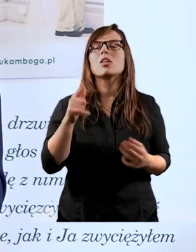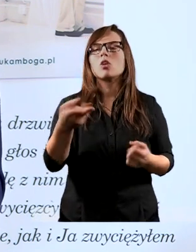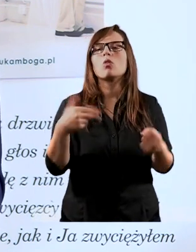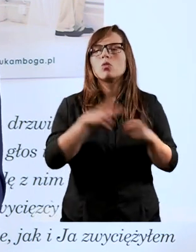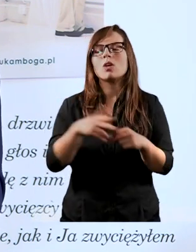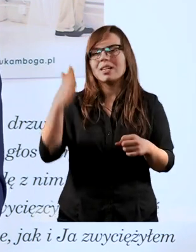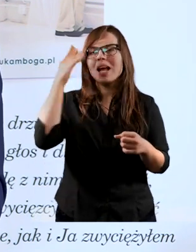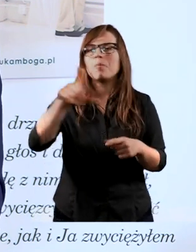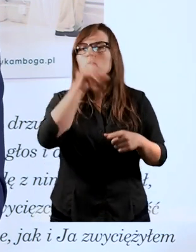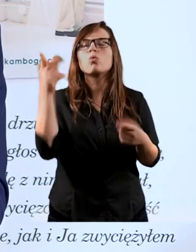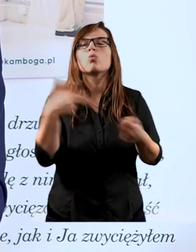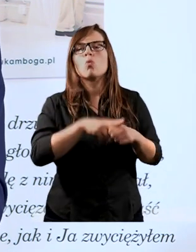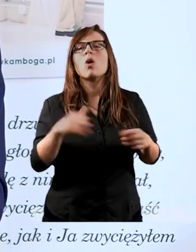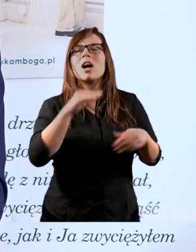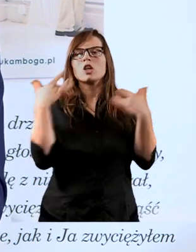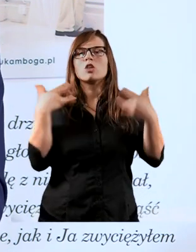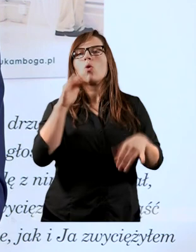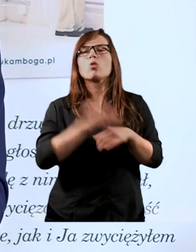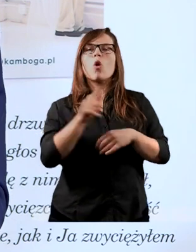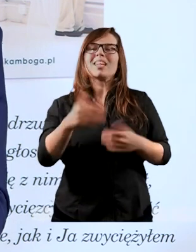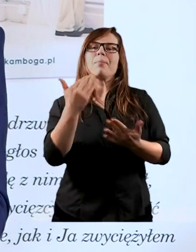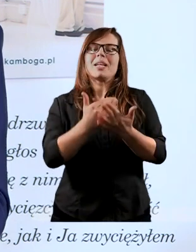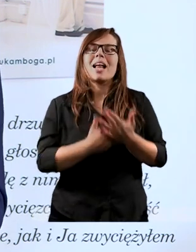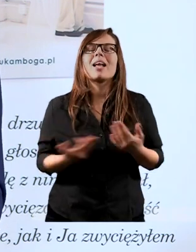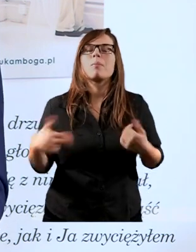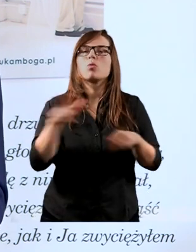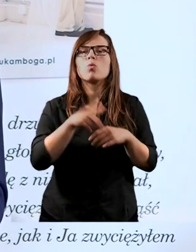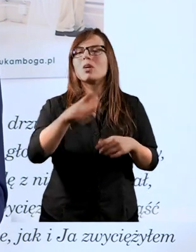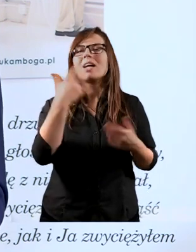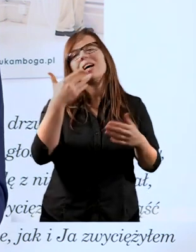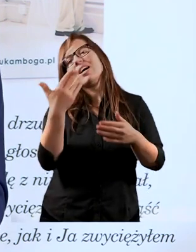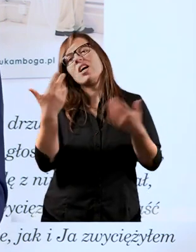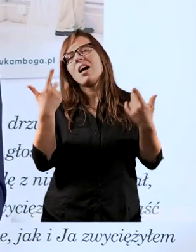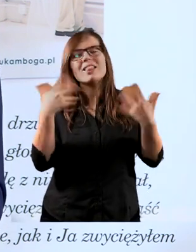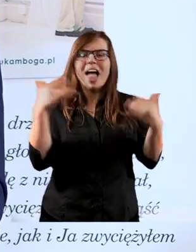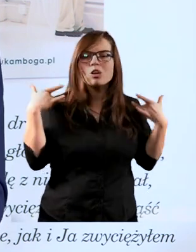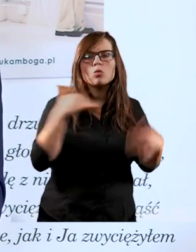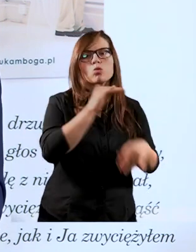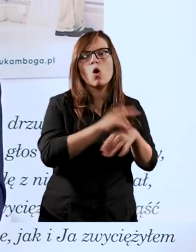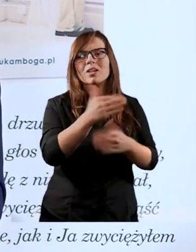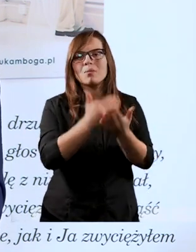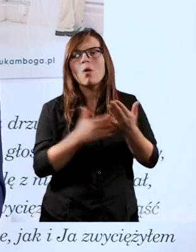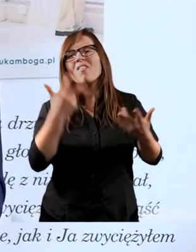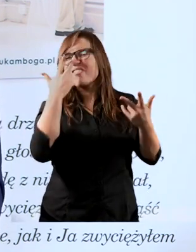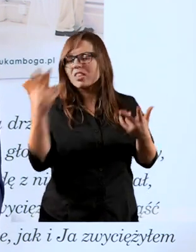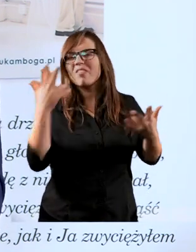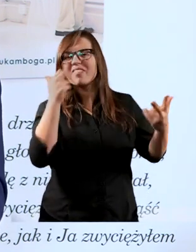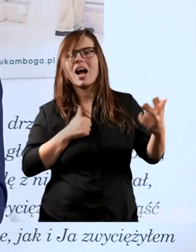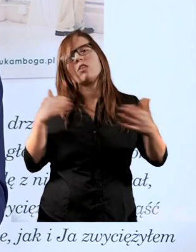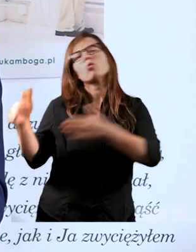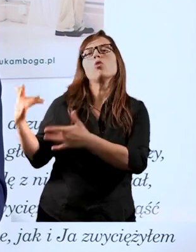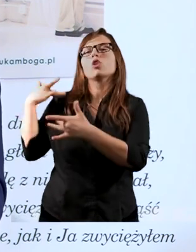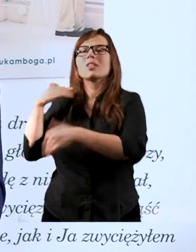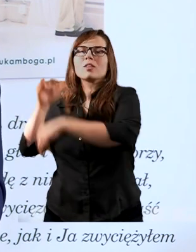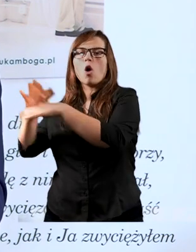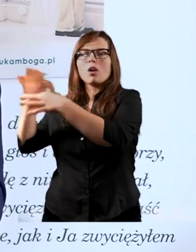kiedy porównamy ludzi, którzy żyją zgodnie z tymi zasadami i tych, którzy nie żyją zgodnie z tymi zasadami, to będziemy bardzo wyraźnie widzieli, że